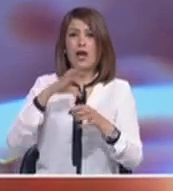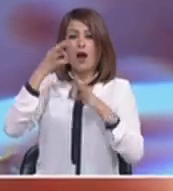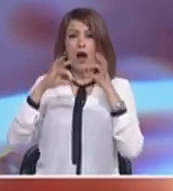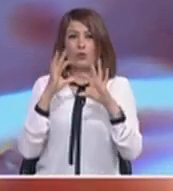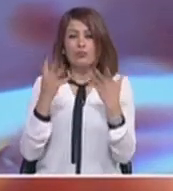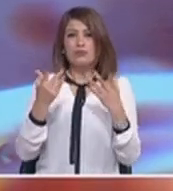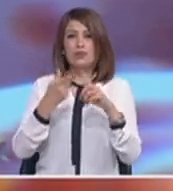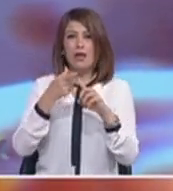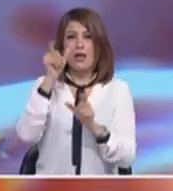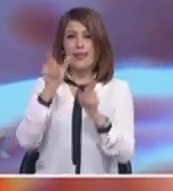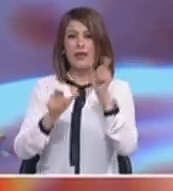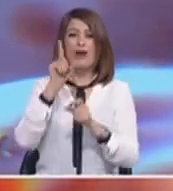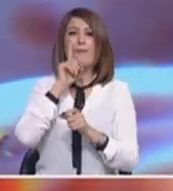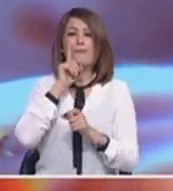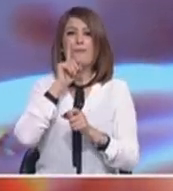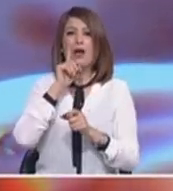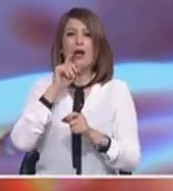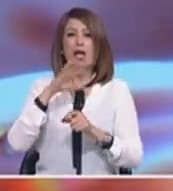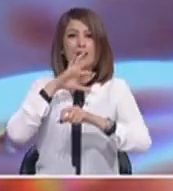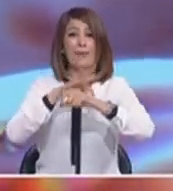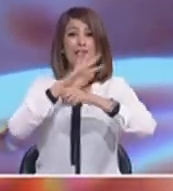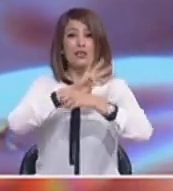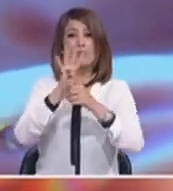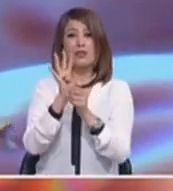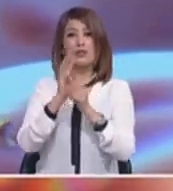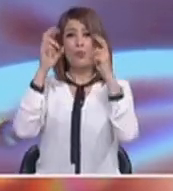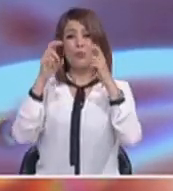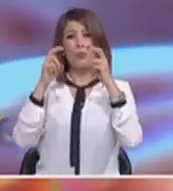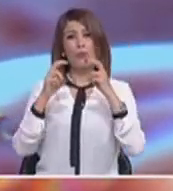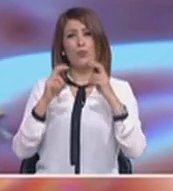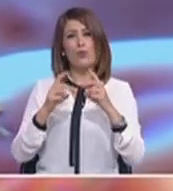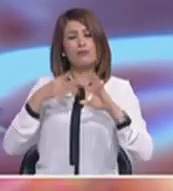يعني اه وحتى